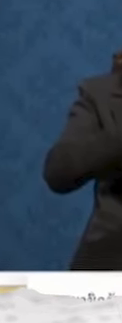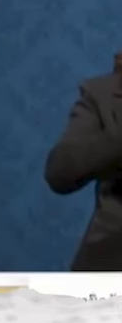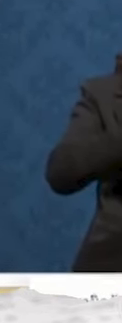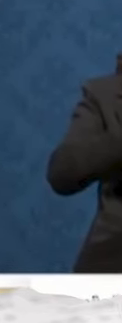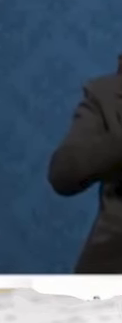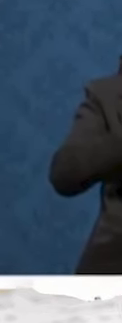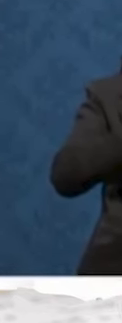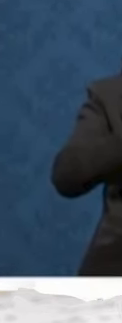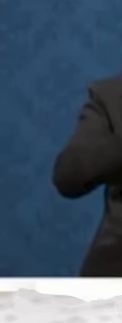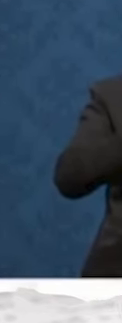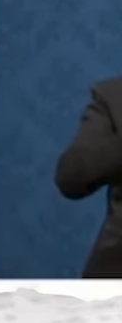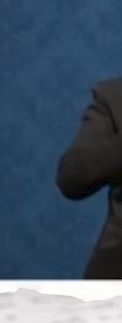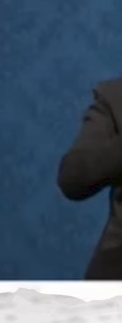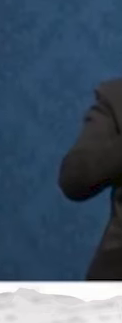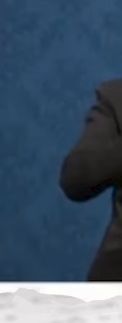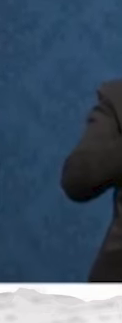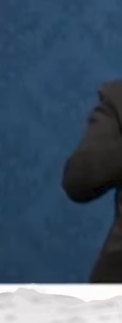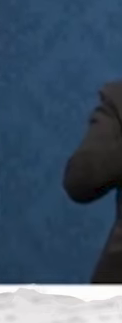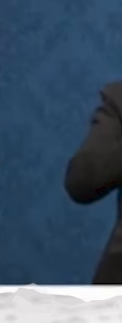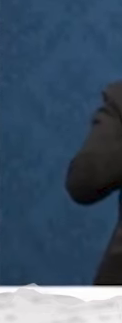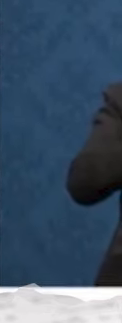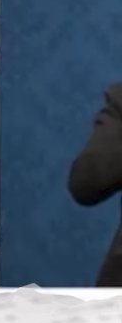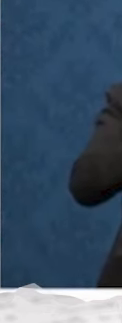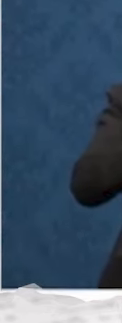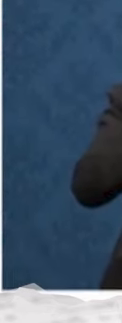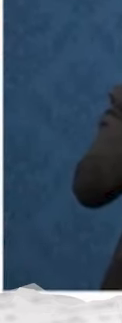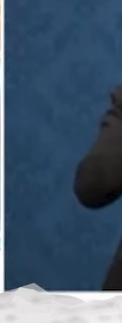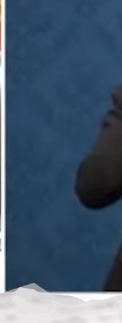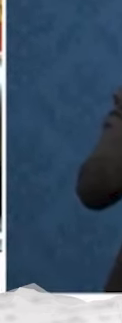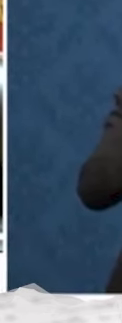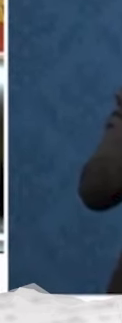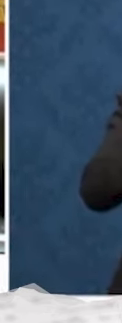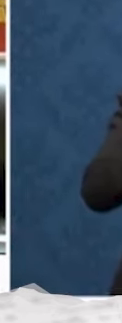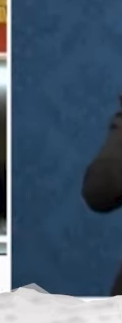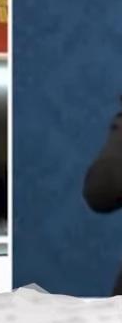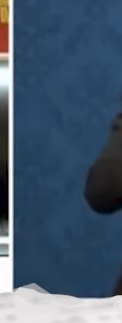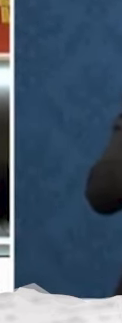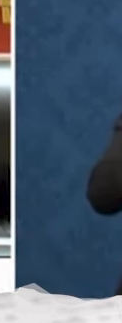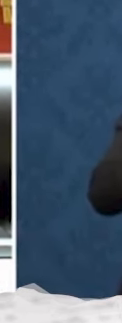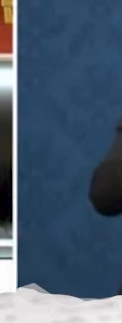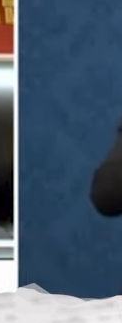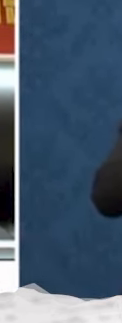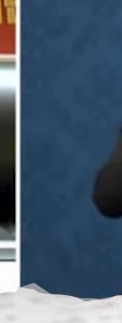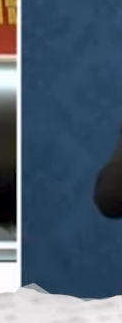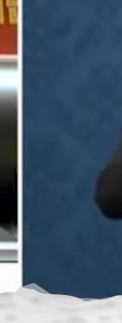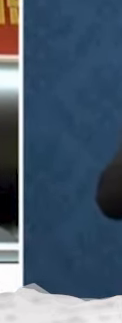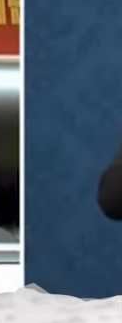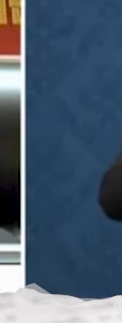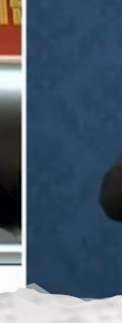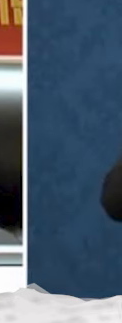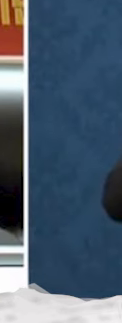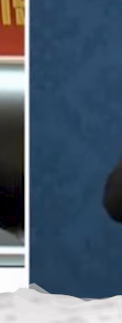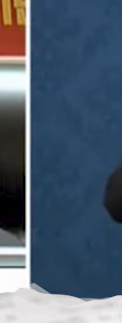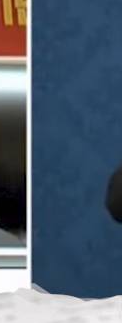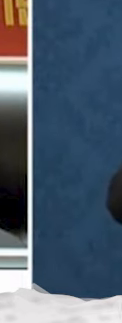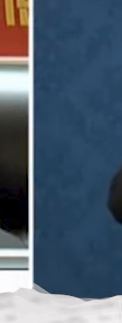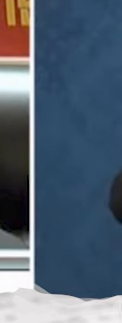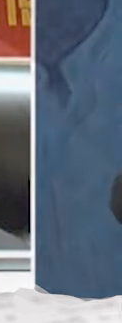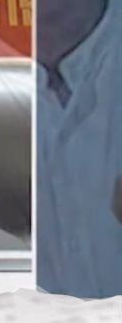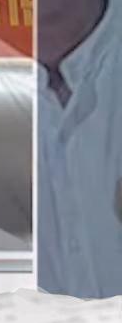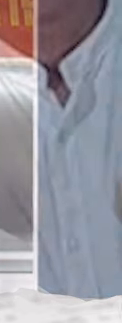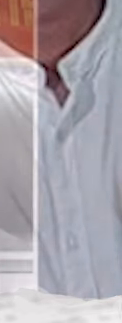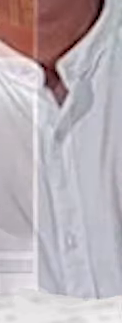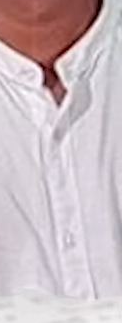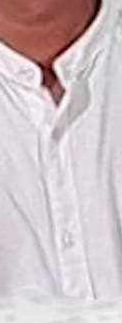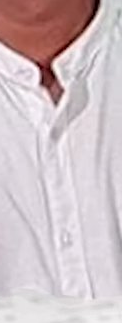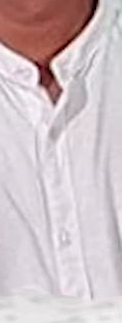านเราก็ต้องจับมือกันทำหน้าที่ตรวจสอบแทนประชาชนถ้าไม่จับมือกันน้ำหนักการตรวจสอบเนี่ยจะหายไปคนขาดทุนคือประชาชนที่เลือกเร